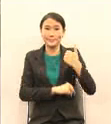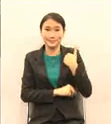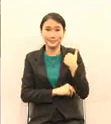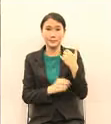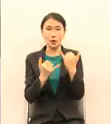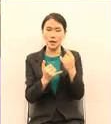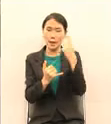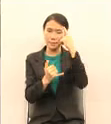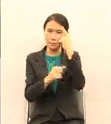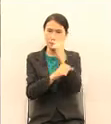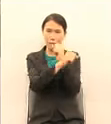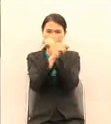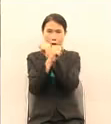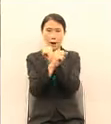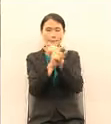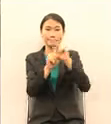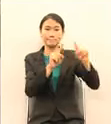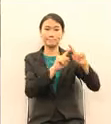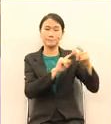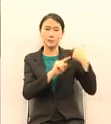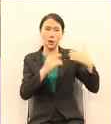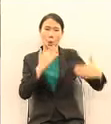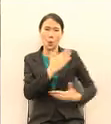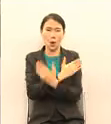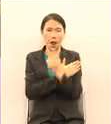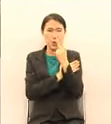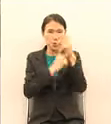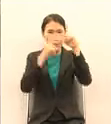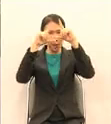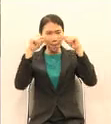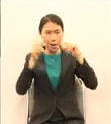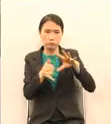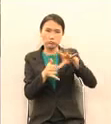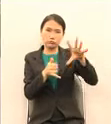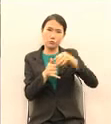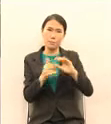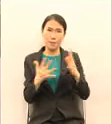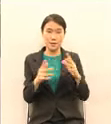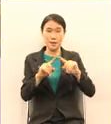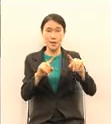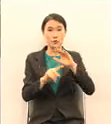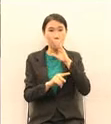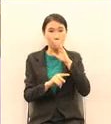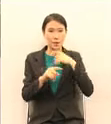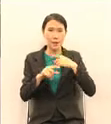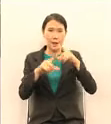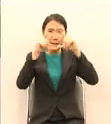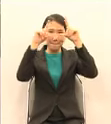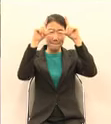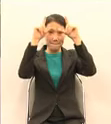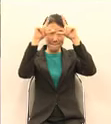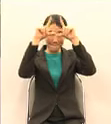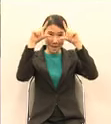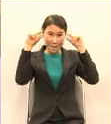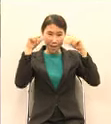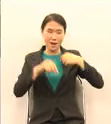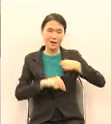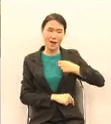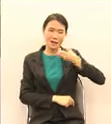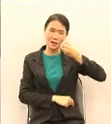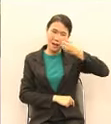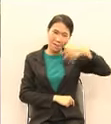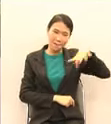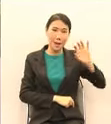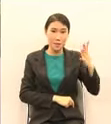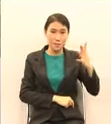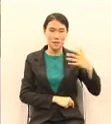ามีเครื่องป้องกันอยู่แล้วเพราะฉะนั้นก็ถือว่าเป็นกลุ่มที่เสี่ยงต่ำนะครับแต่ว่าถ้าหากคุณพยาบาลไม่สะดวกที่จะกลับบ้านเพลินที่โรงพยา